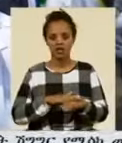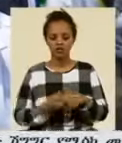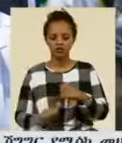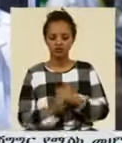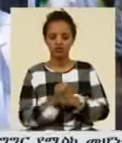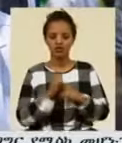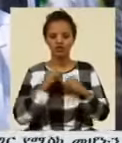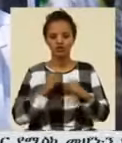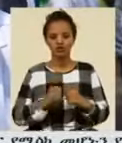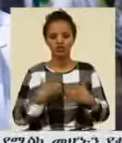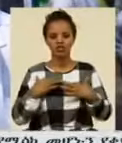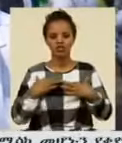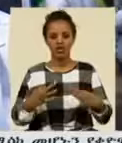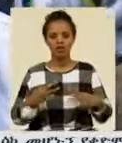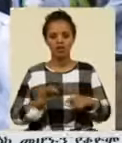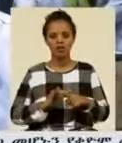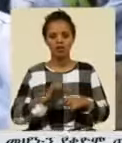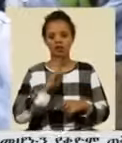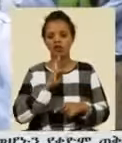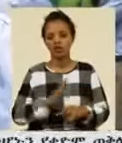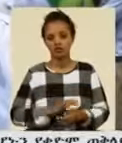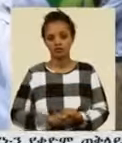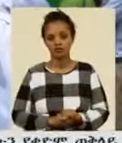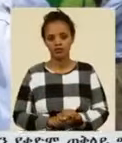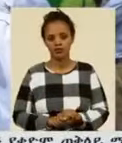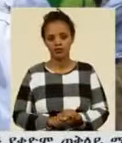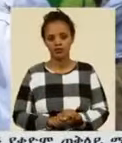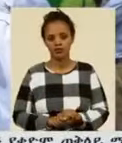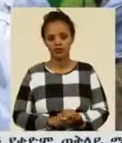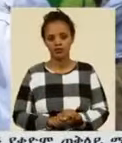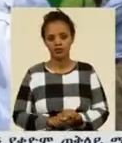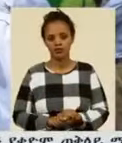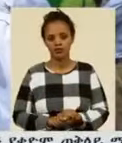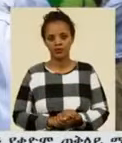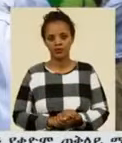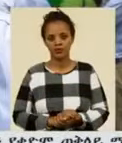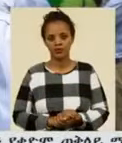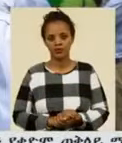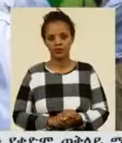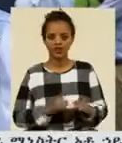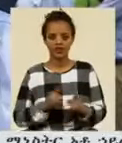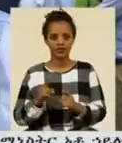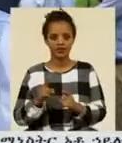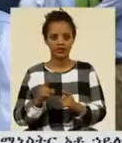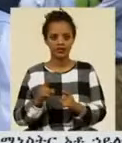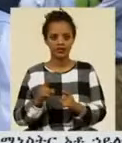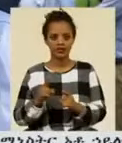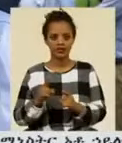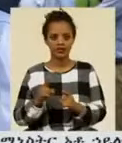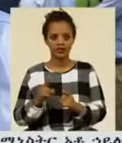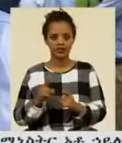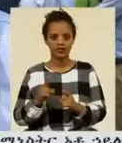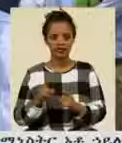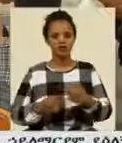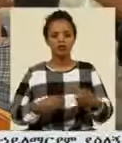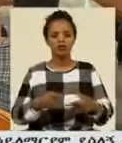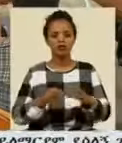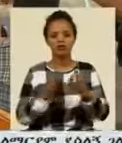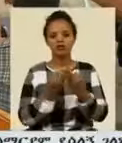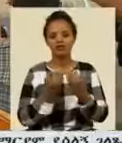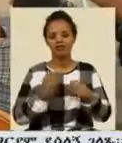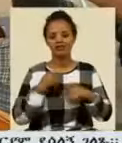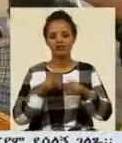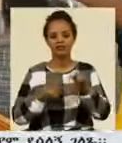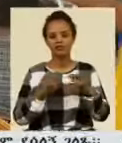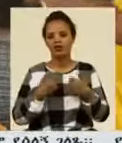የሚችሉት ጤና ባለሙያዎች ናቸው። ከዛ የተነሳ ጤና ባለሙያዎቹ ደግሞ ከተጠቁ የሚሄዱበት ቤተሰብ አለ፣